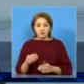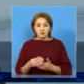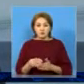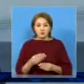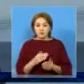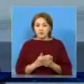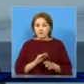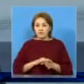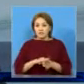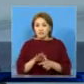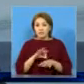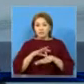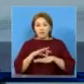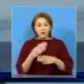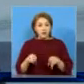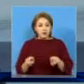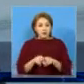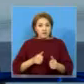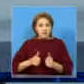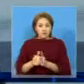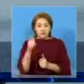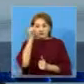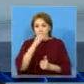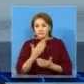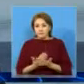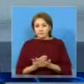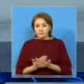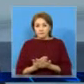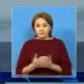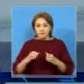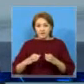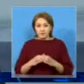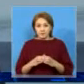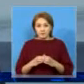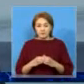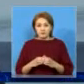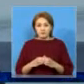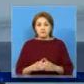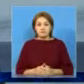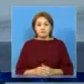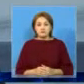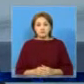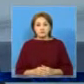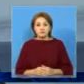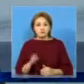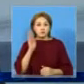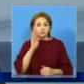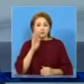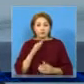асырылуда. Сондай ақ ағымдағы жылы Қазтрансгаз аймақ акционерлік қоғамының инвестициялық бағдарлама шеңберінде жалпы